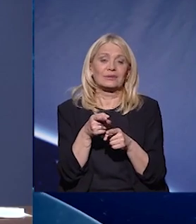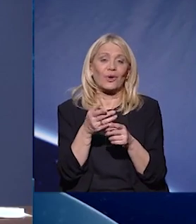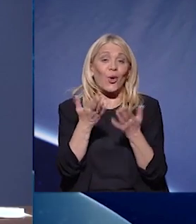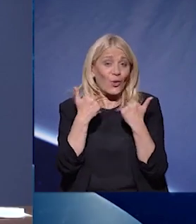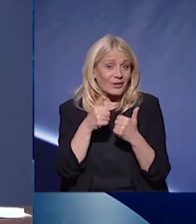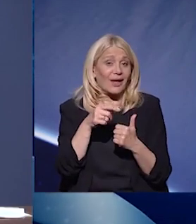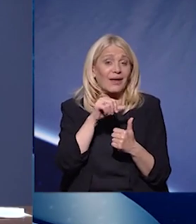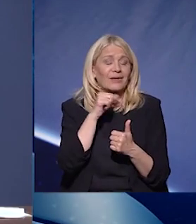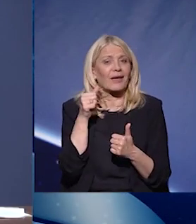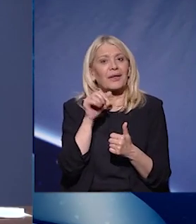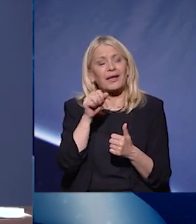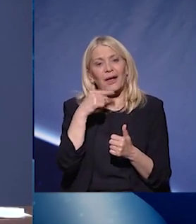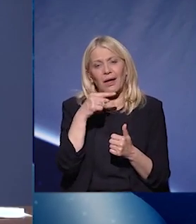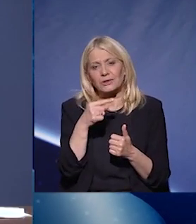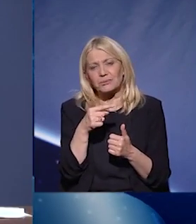onda je, da kažem,